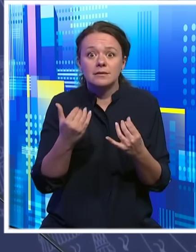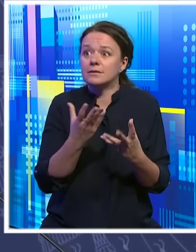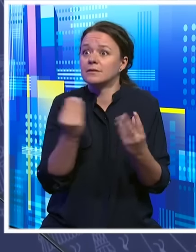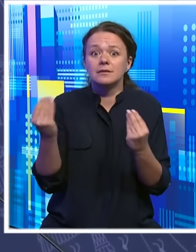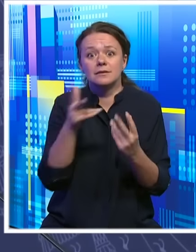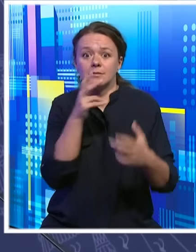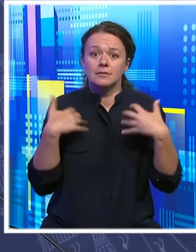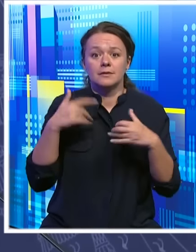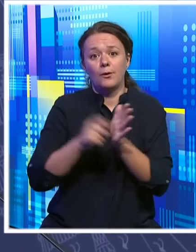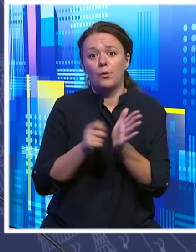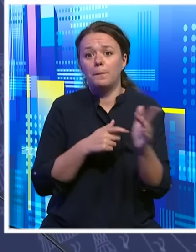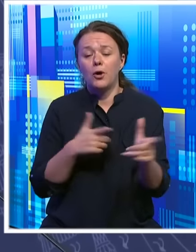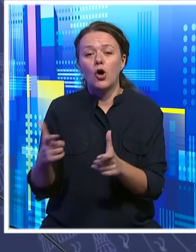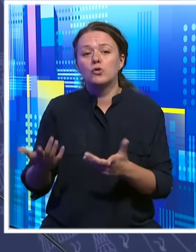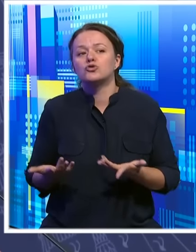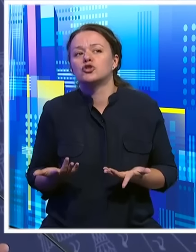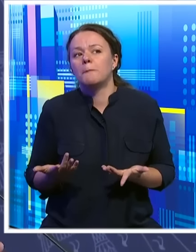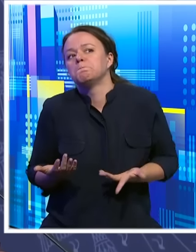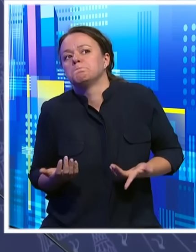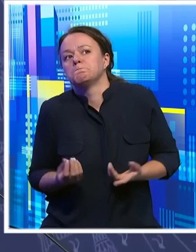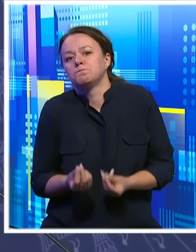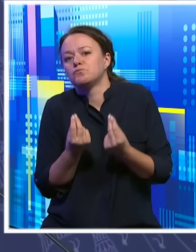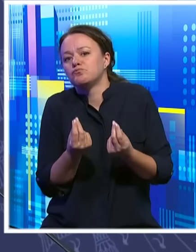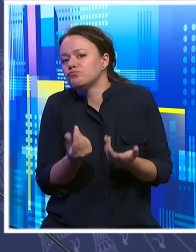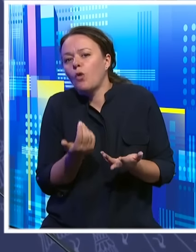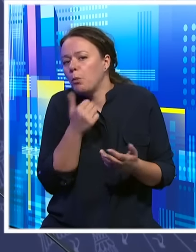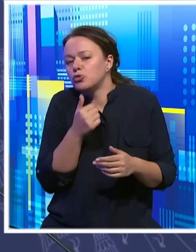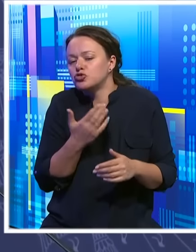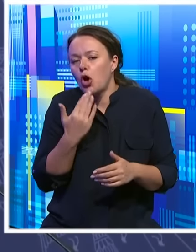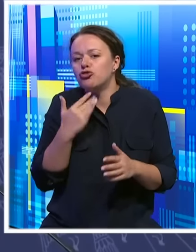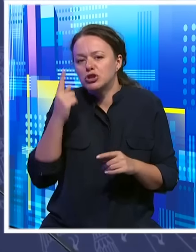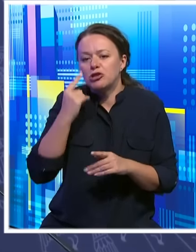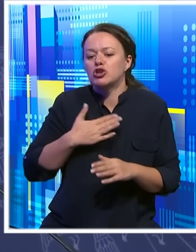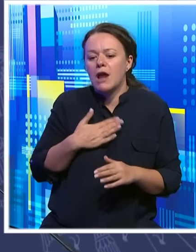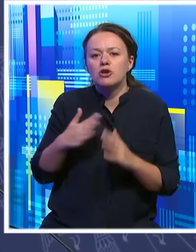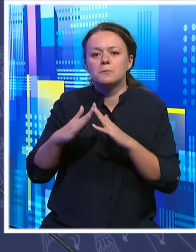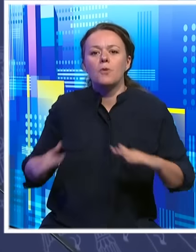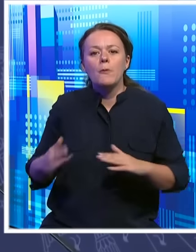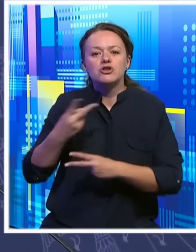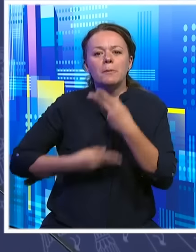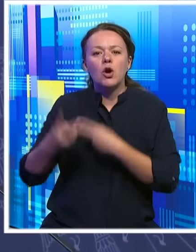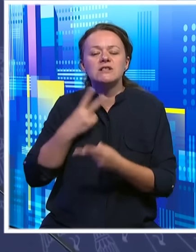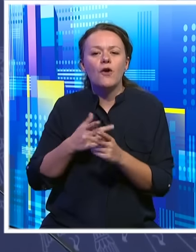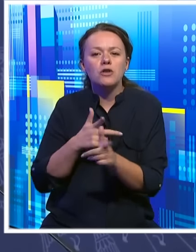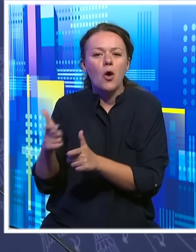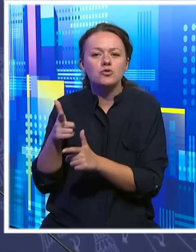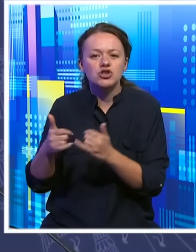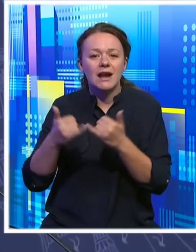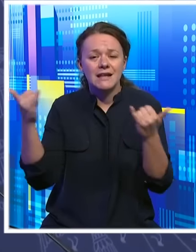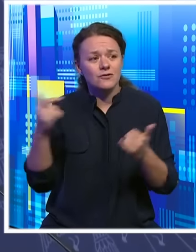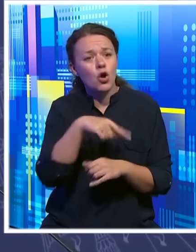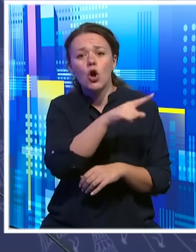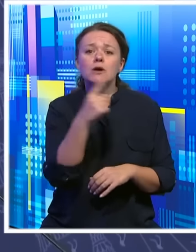hoće, lepo što hoće, mi sad možemo da razvijamo našu namensku industriju. Hoćete vam govorimo o pokušajima da nam